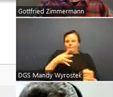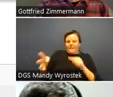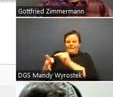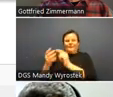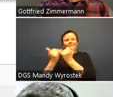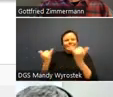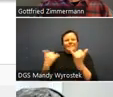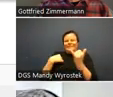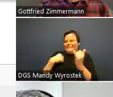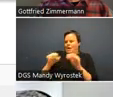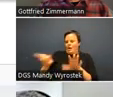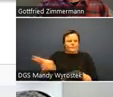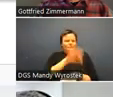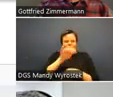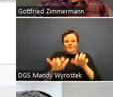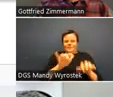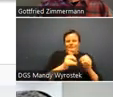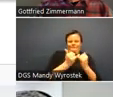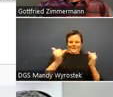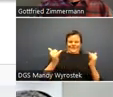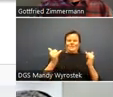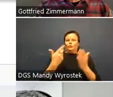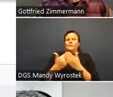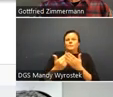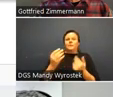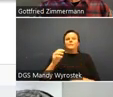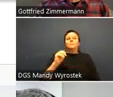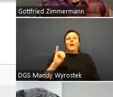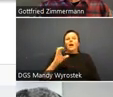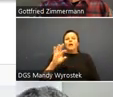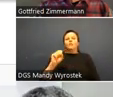wo man alle Tastaturkürzel einsehen kann.